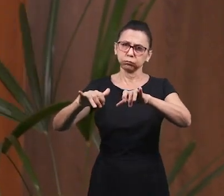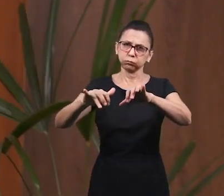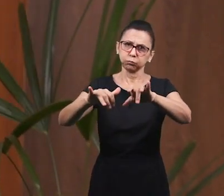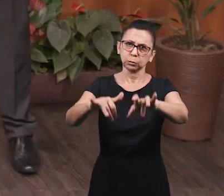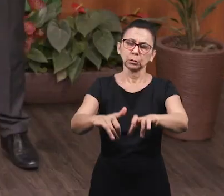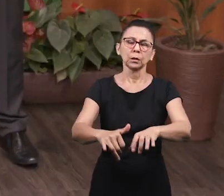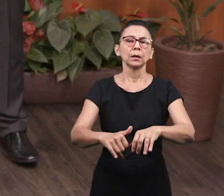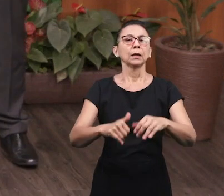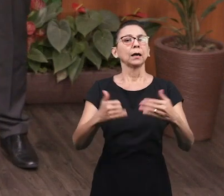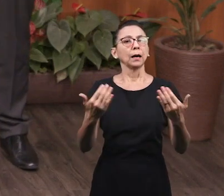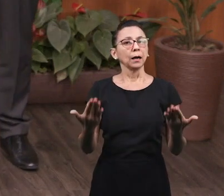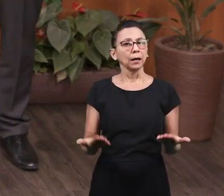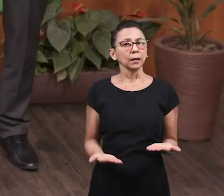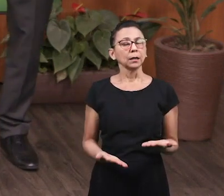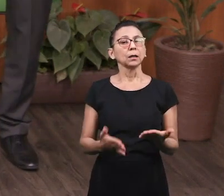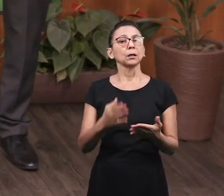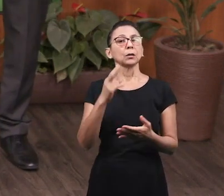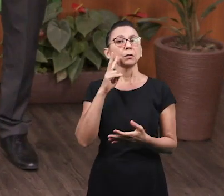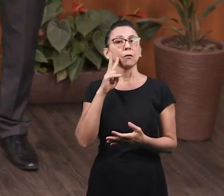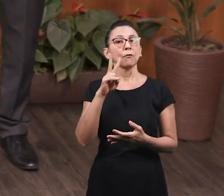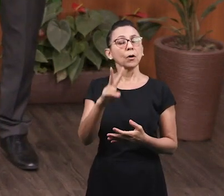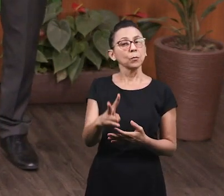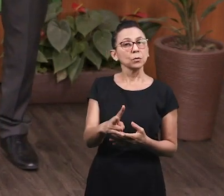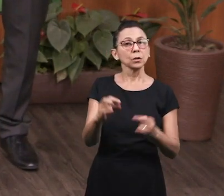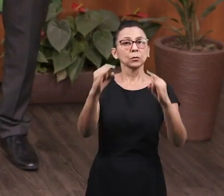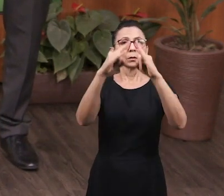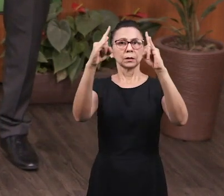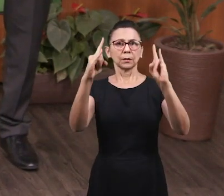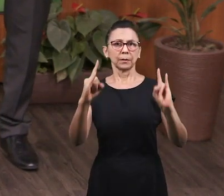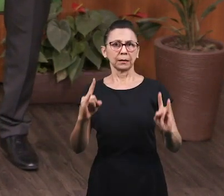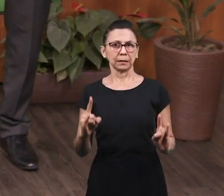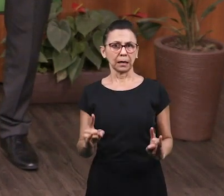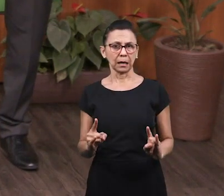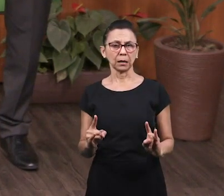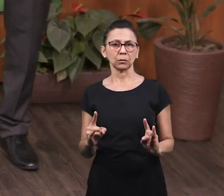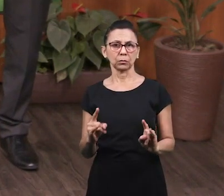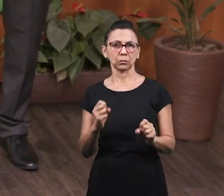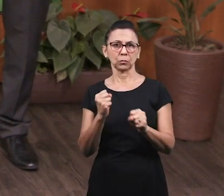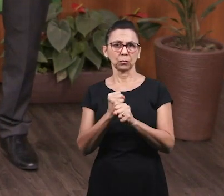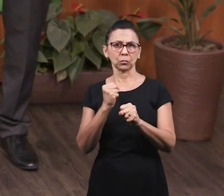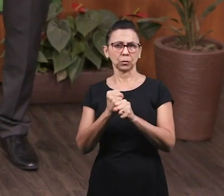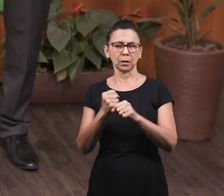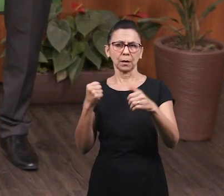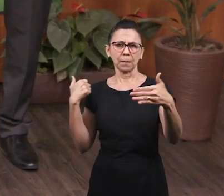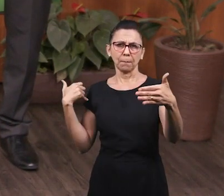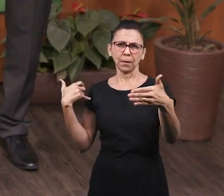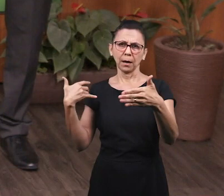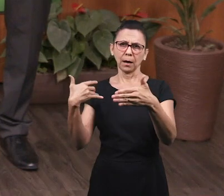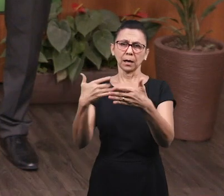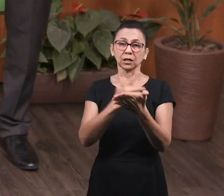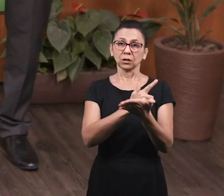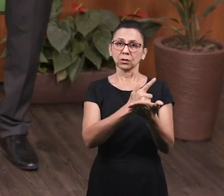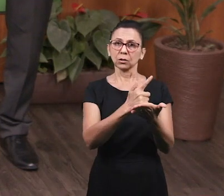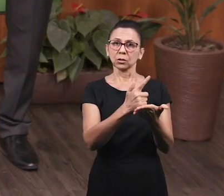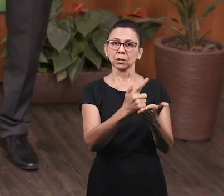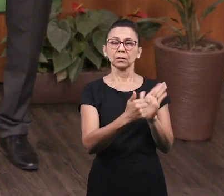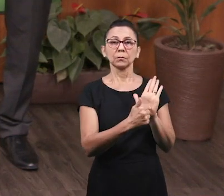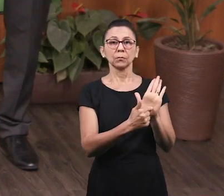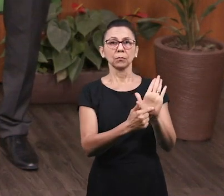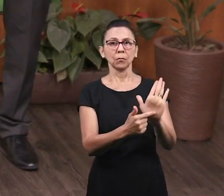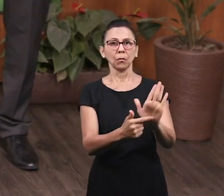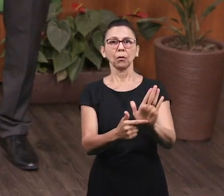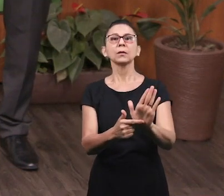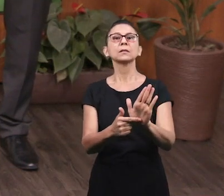d'un temple. Le tabernacle a été utilisé. Nous voyons le long du premier livre de la Bible, la Genèse, que